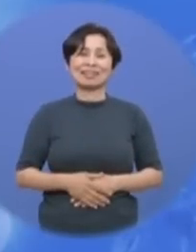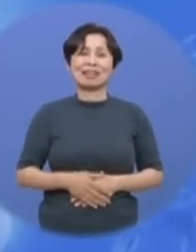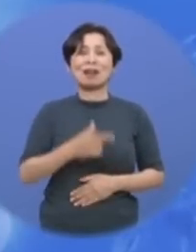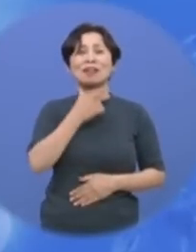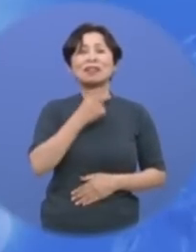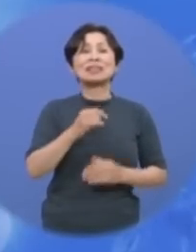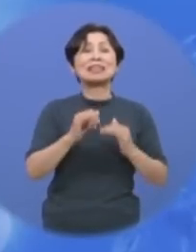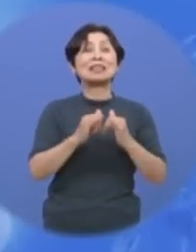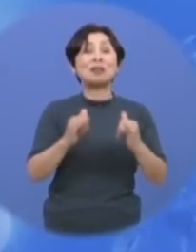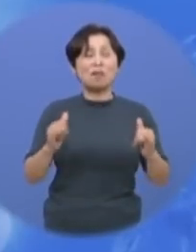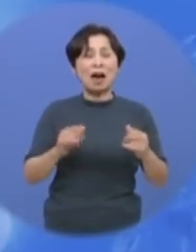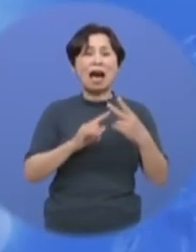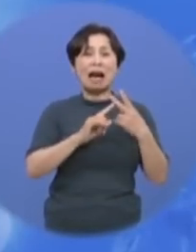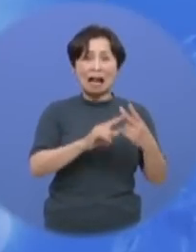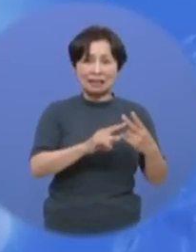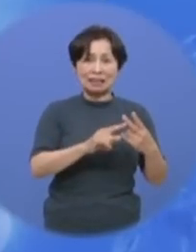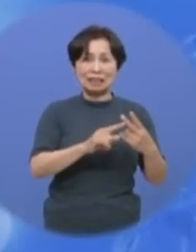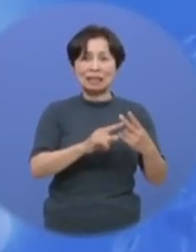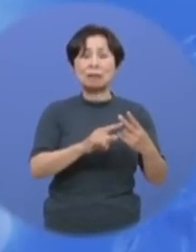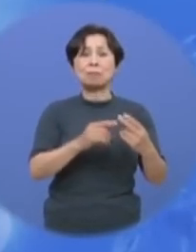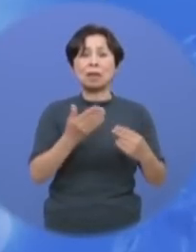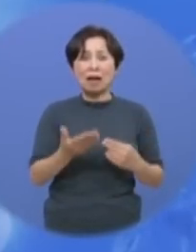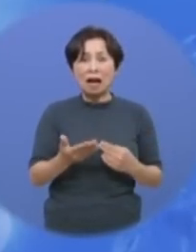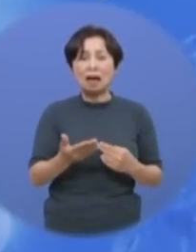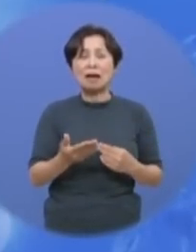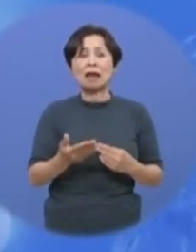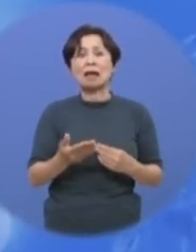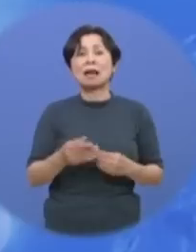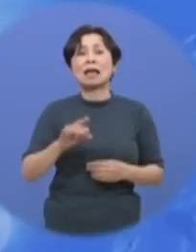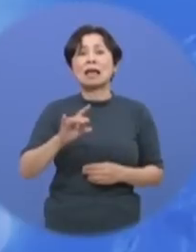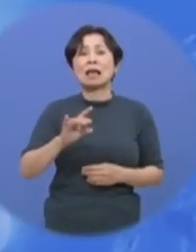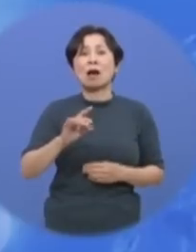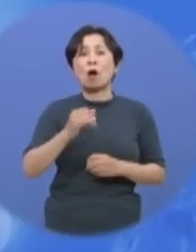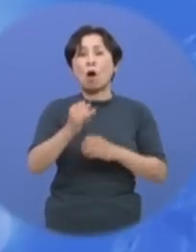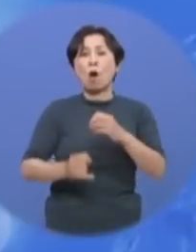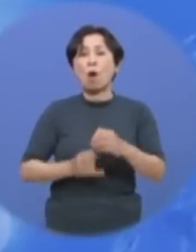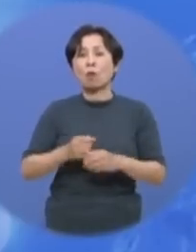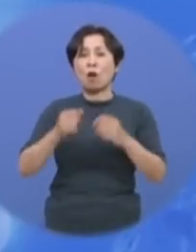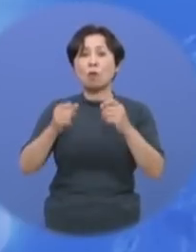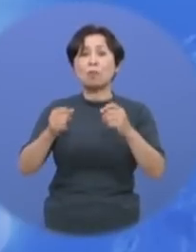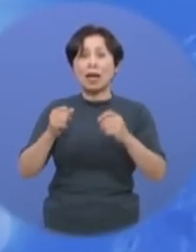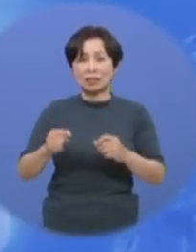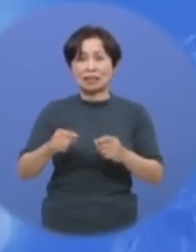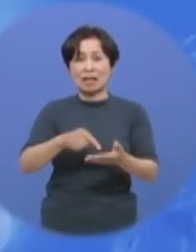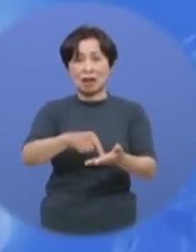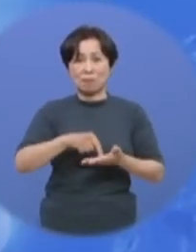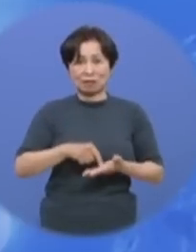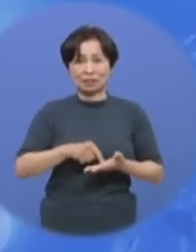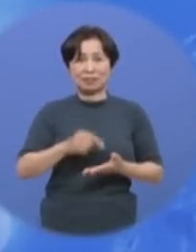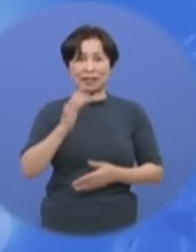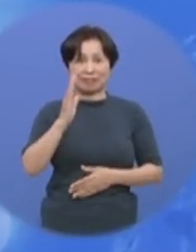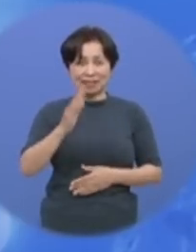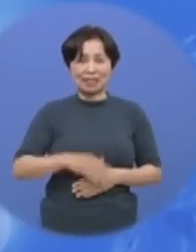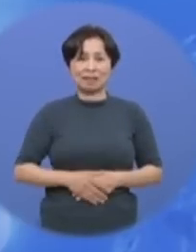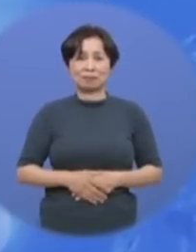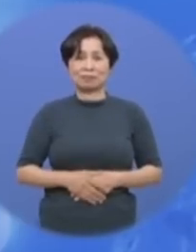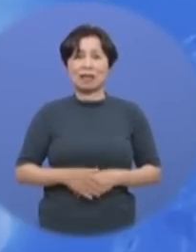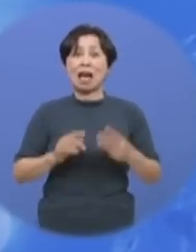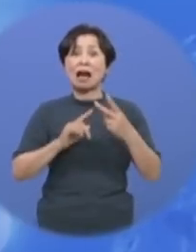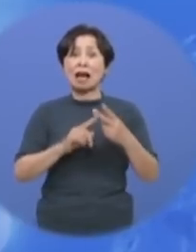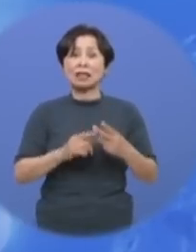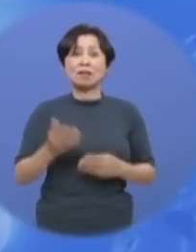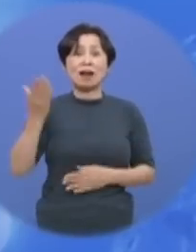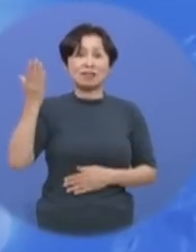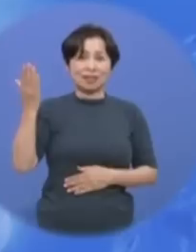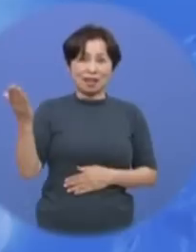ご希望の方はハガキまたは記録に21のホームページから応募くださいハガキの宛先は